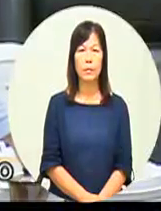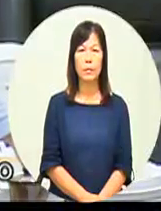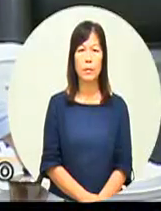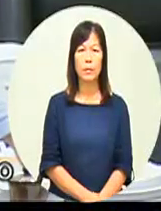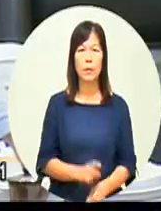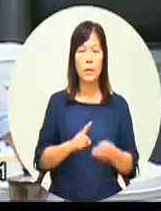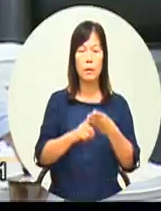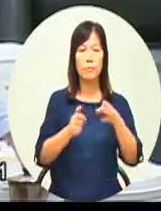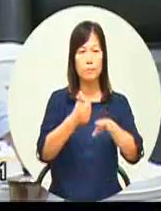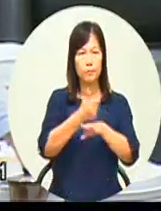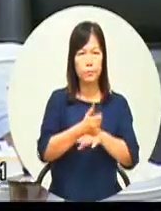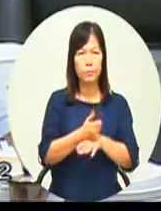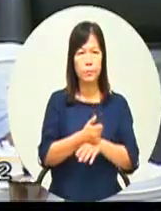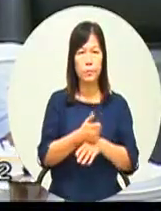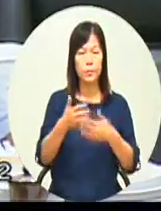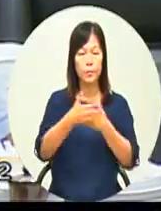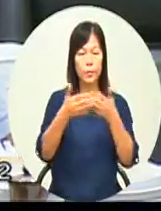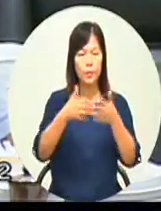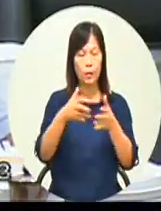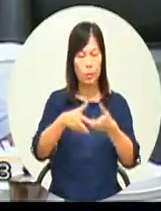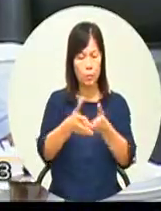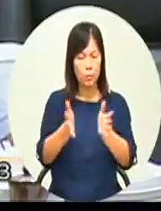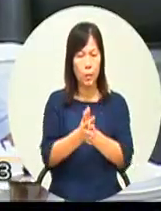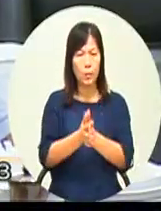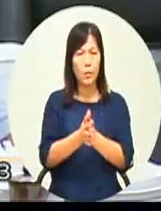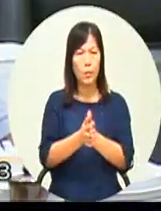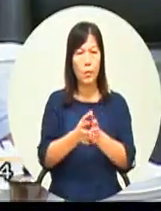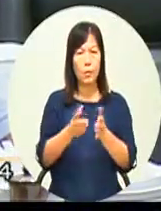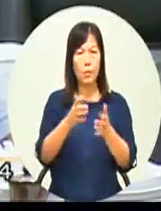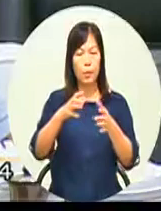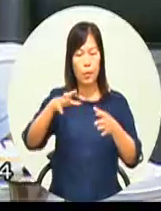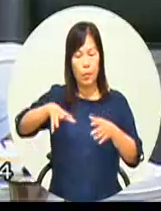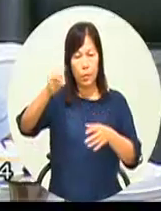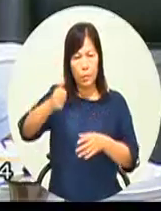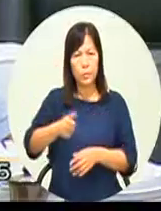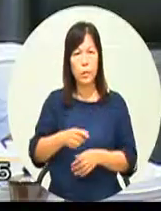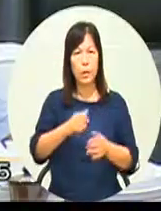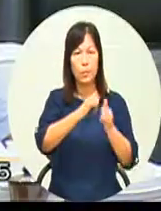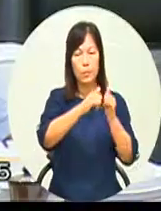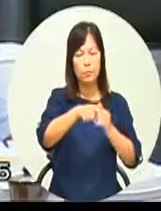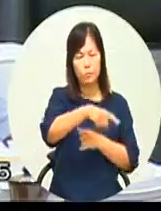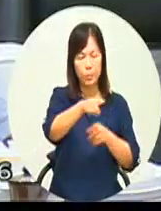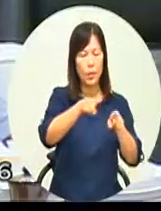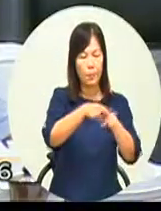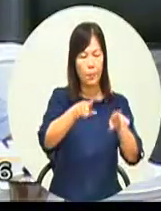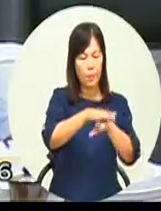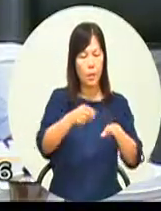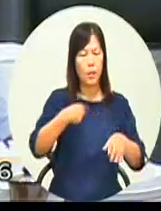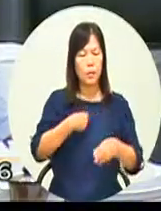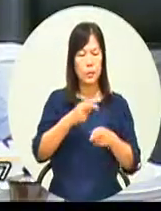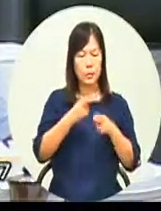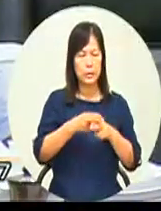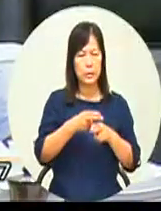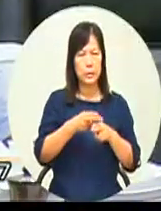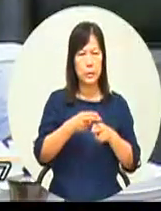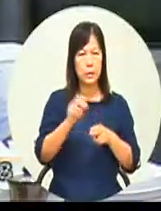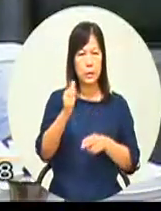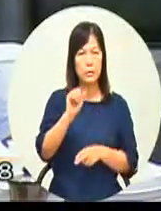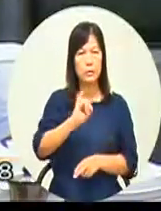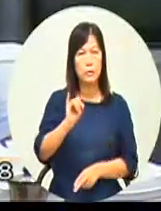主席，交通部门的官员还有市民朋友，大家平安，我陈信宇。